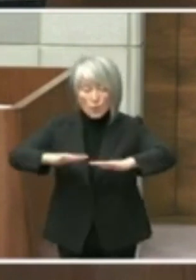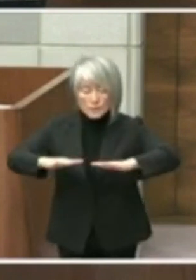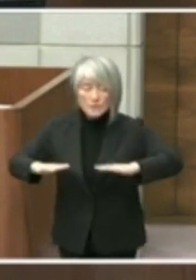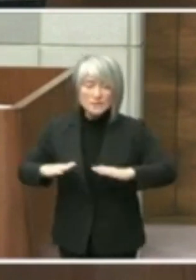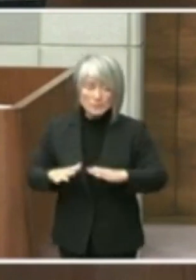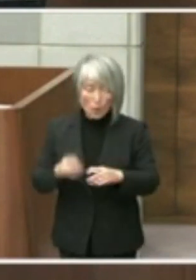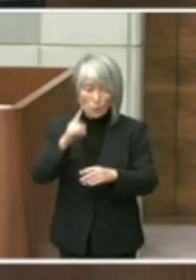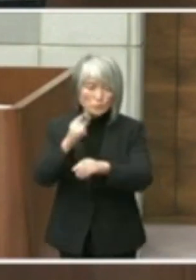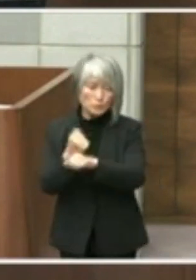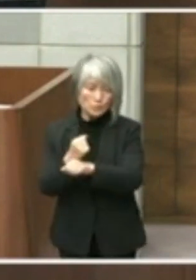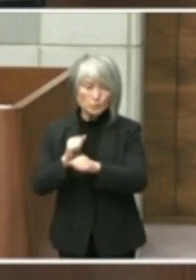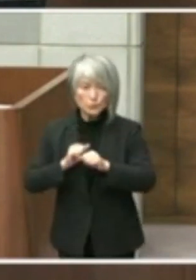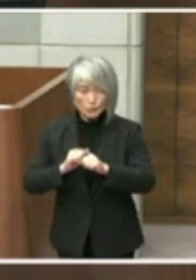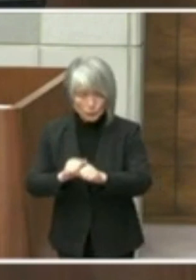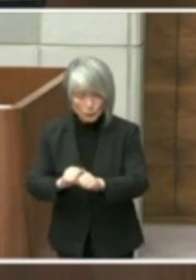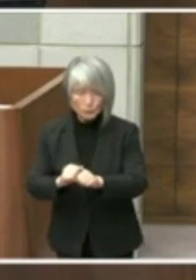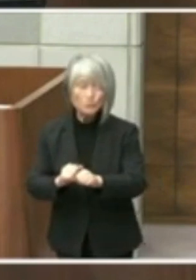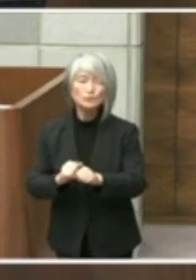ります。